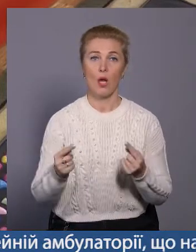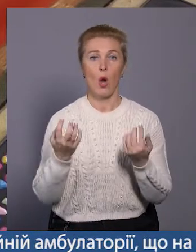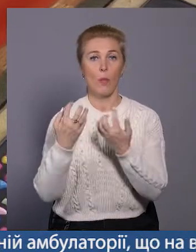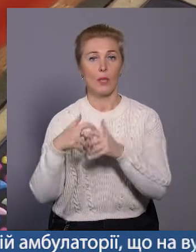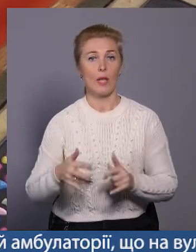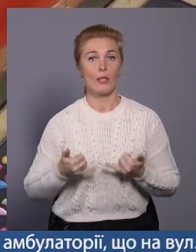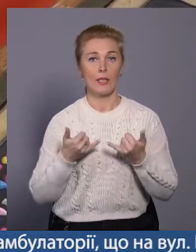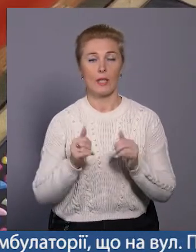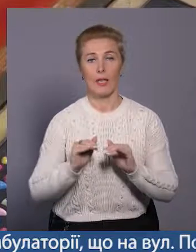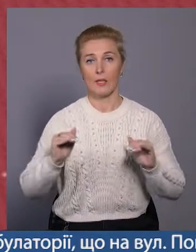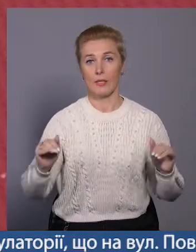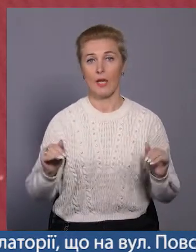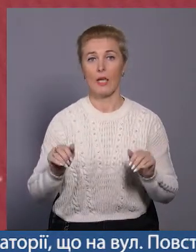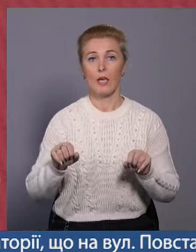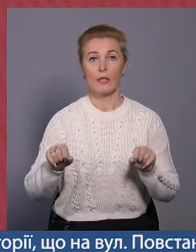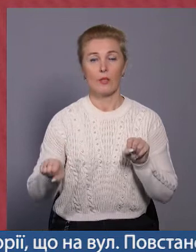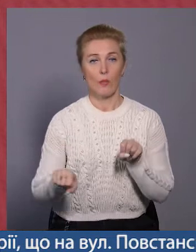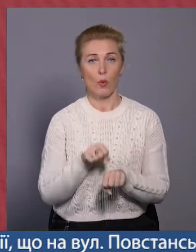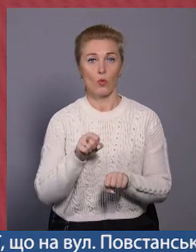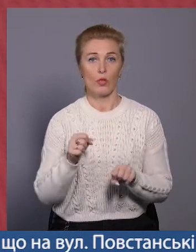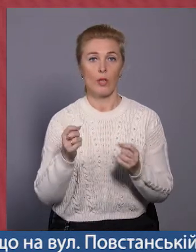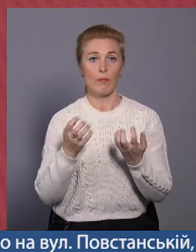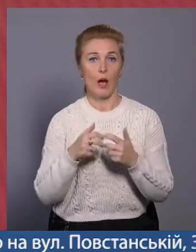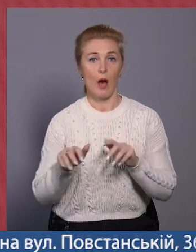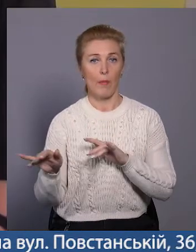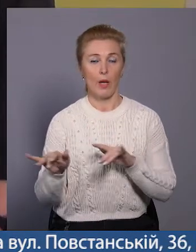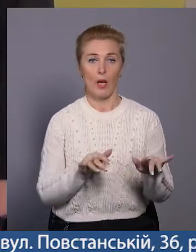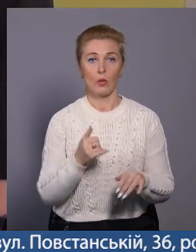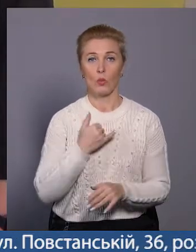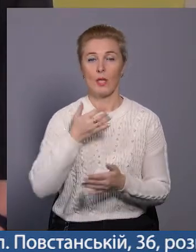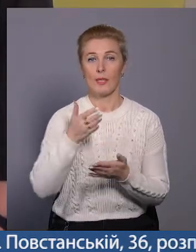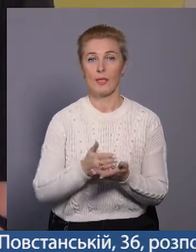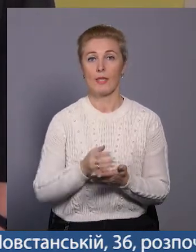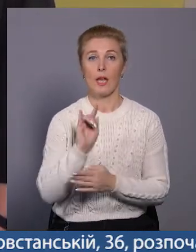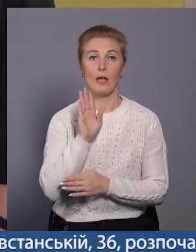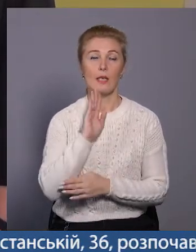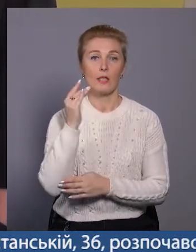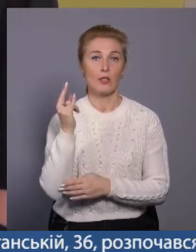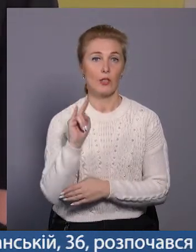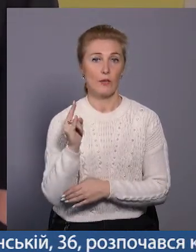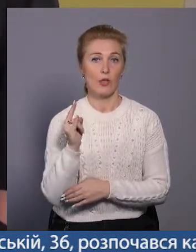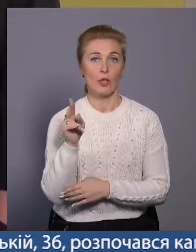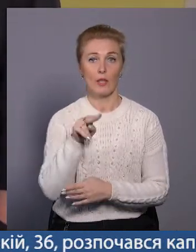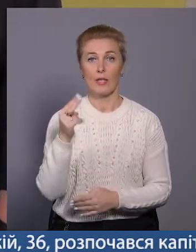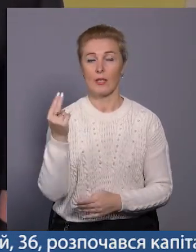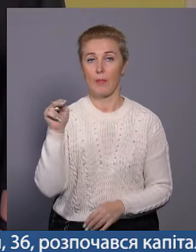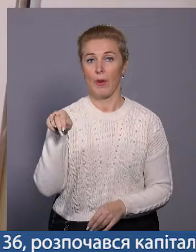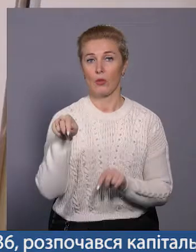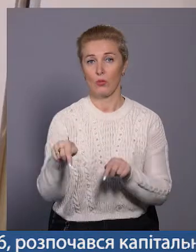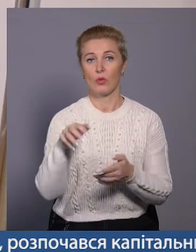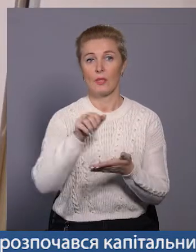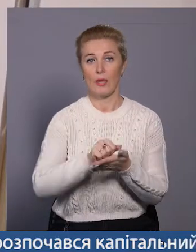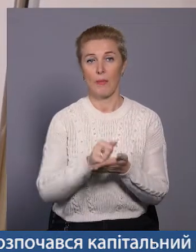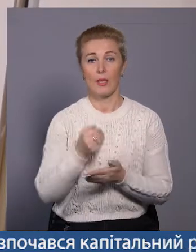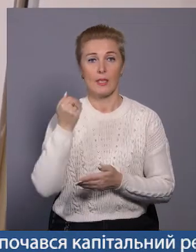з порушенням опорно-рухового апарату. У нас є дівчинка, яка має дитячий церебральний параліч. Тут безпосередньо займається з